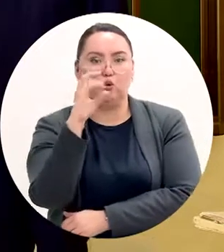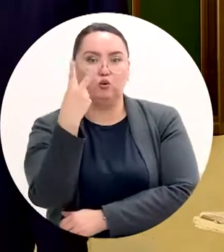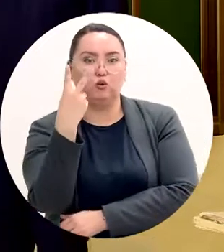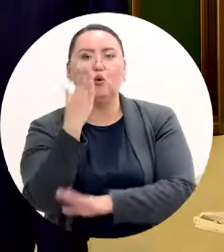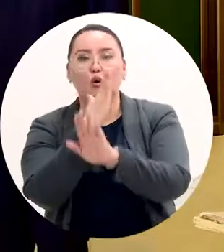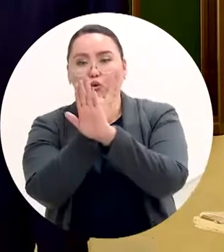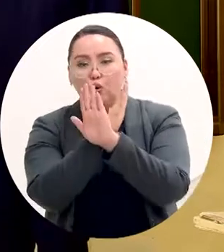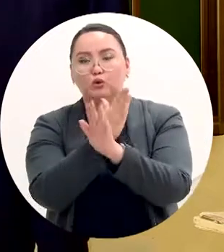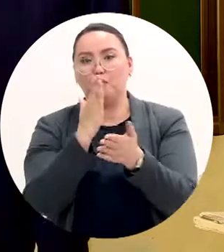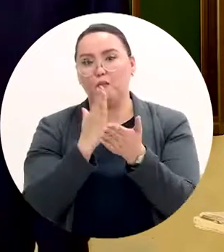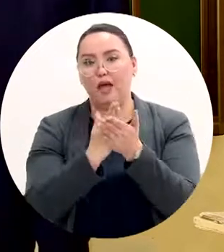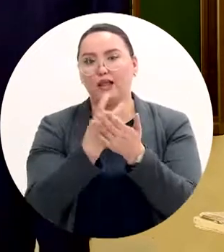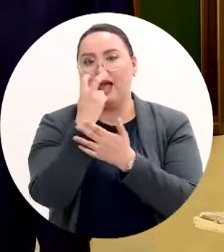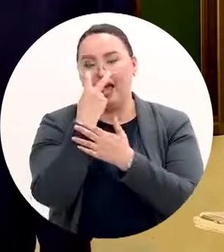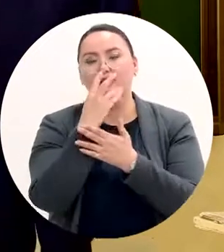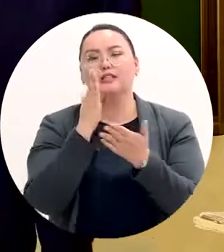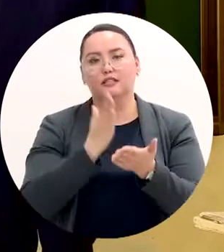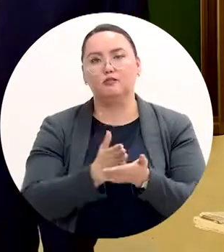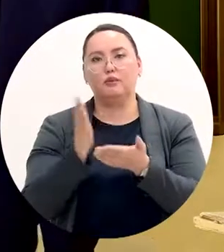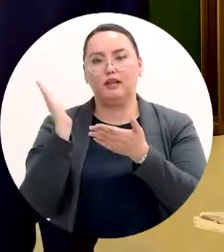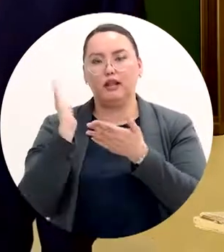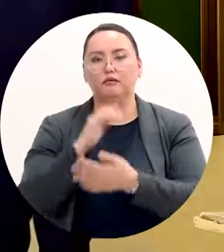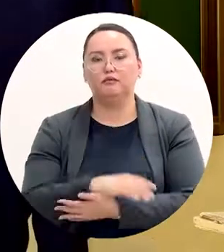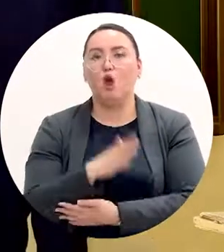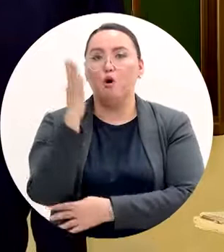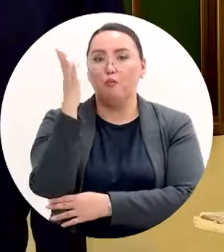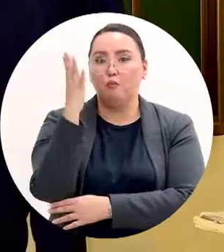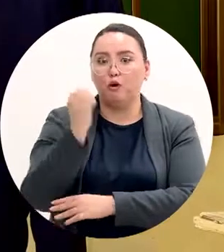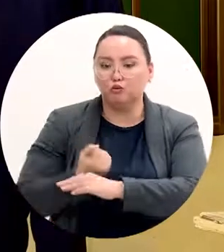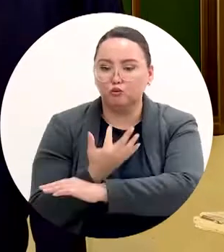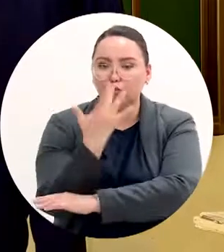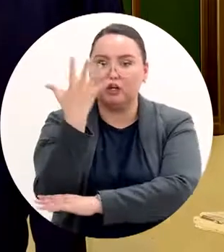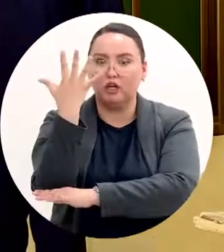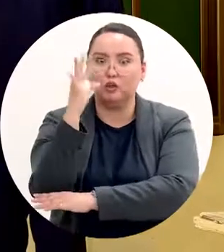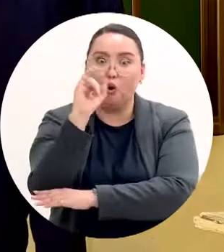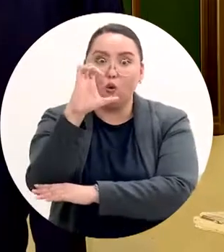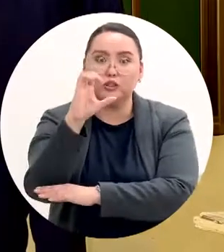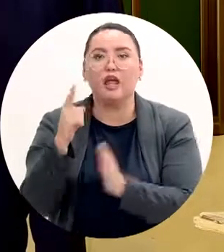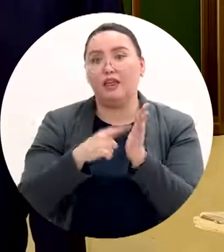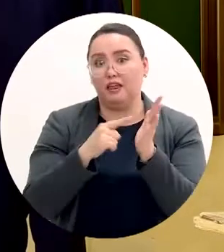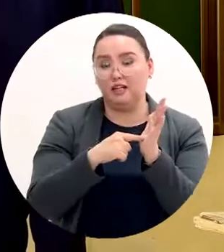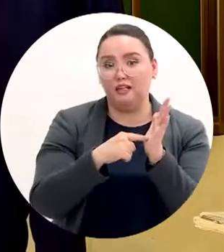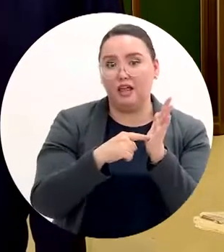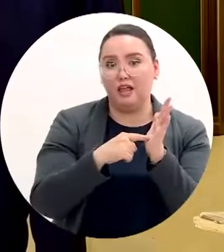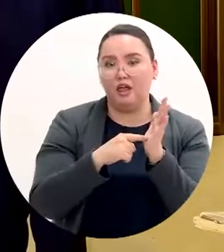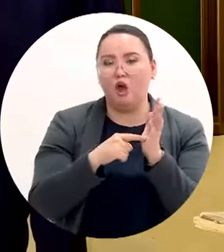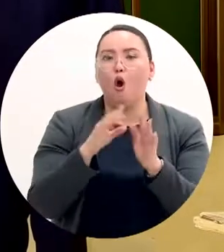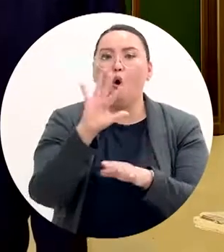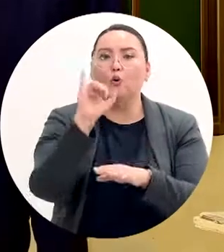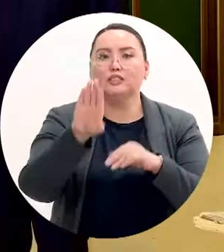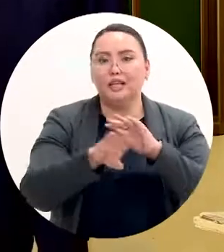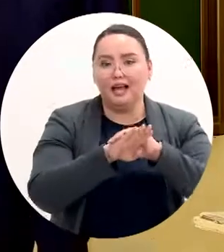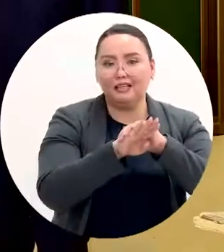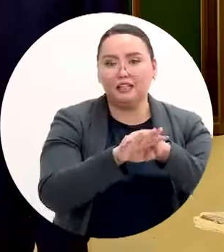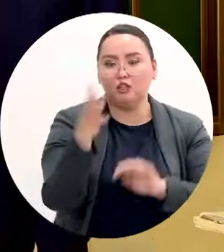байх нэ. Ер нь мод ургамал ургахад бол ус бол амин чухал зүйл. Харин усны балансыг барьдаг зүйл